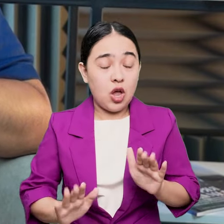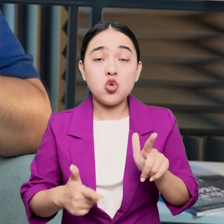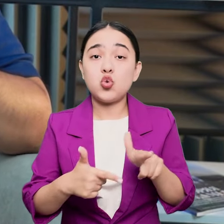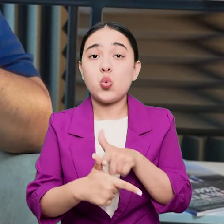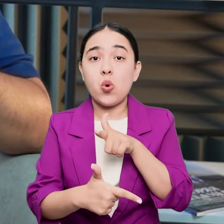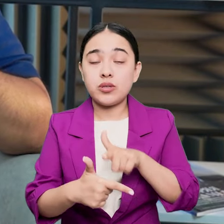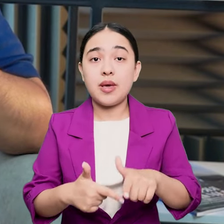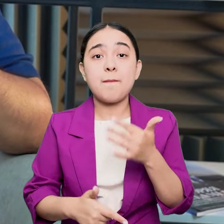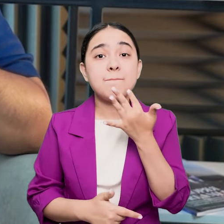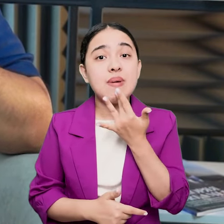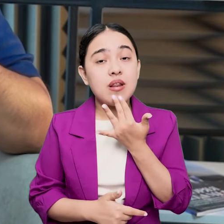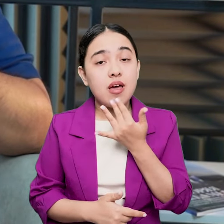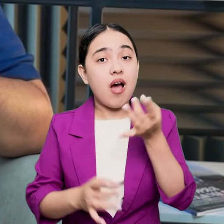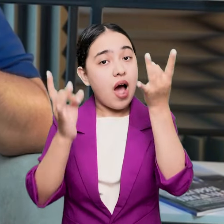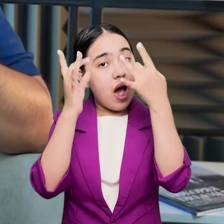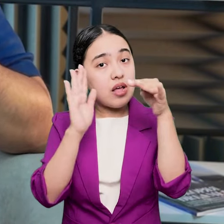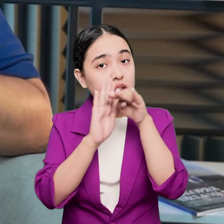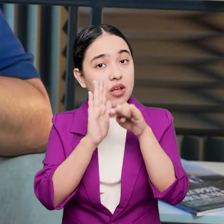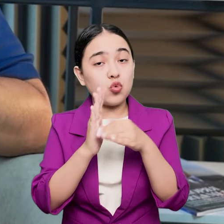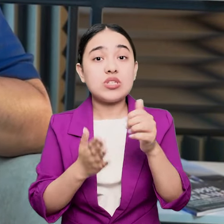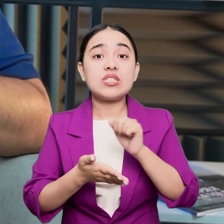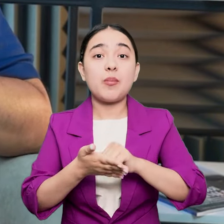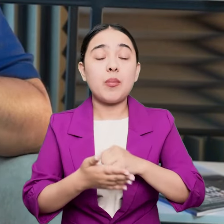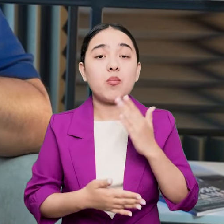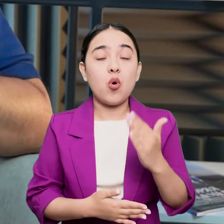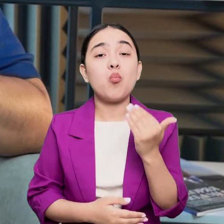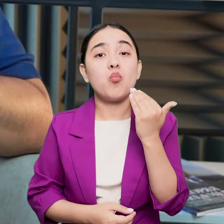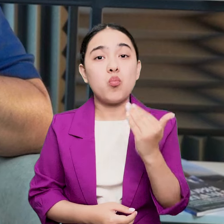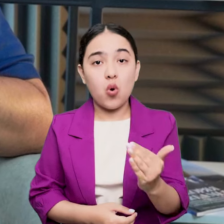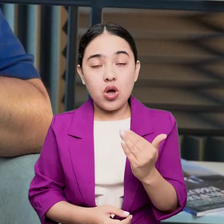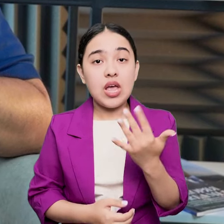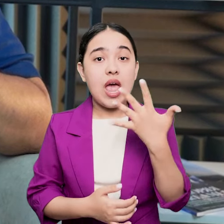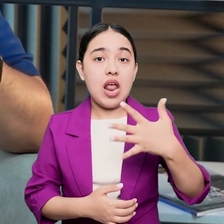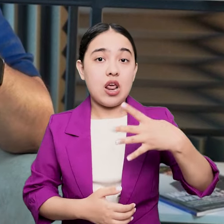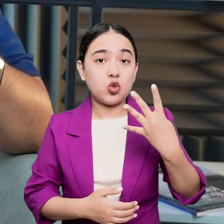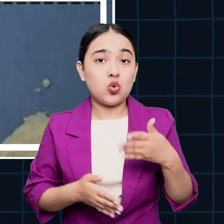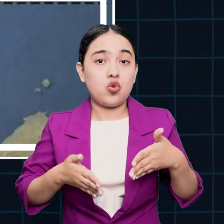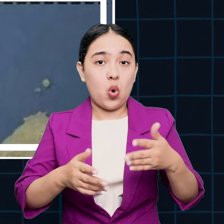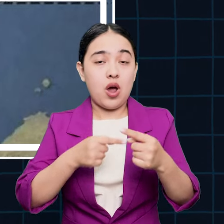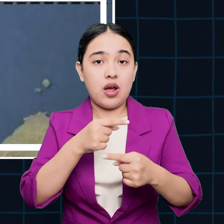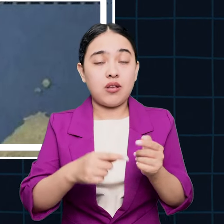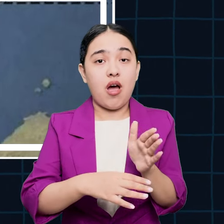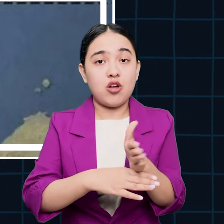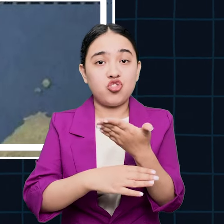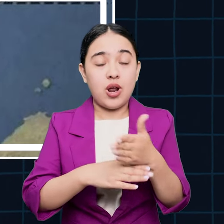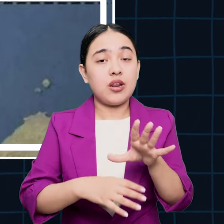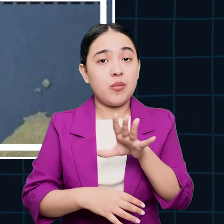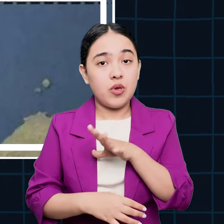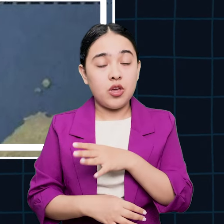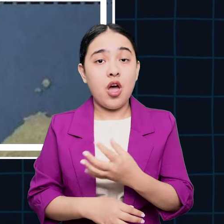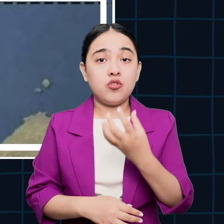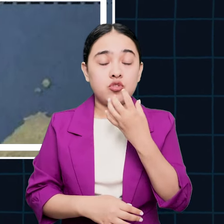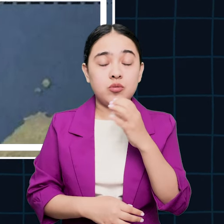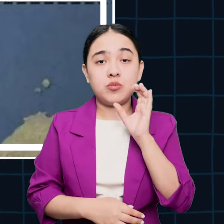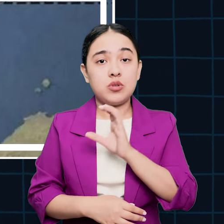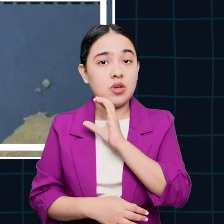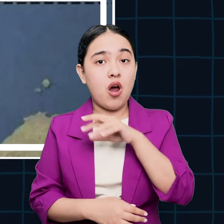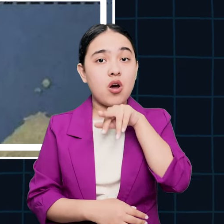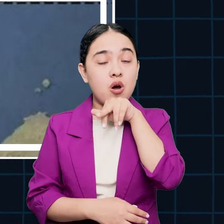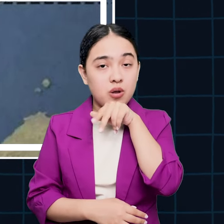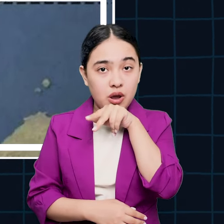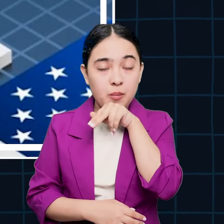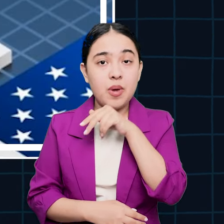yoki millatning an'analari unga sabab bo'ladi. Bu 54-chi koridor orqali ajralib ketgan Janubiy Koreya va Shimoliy